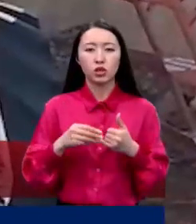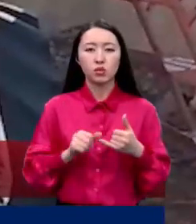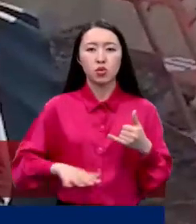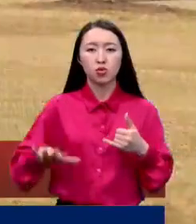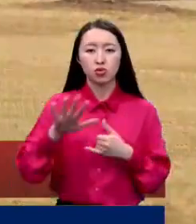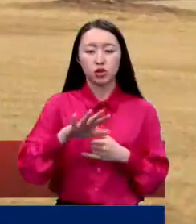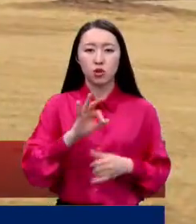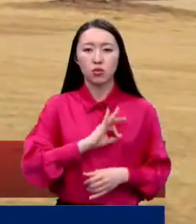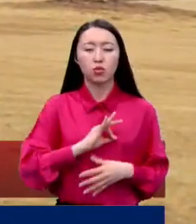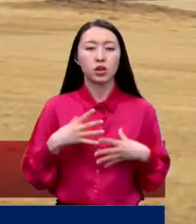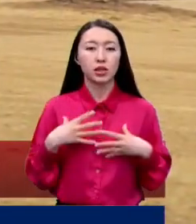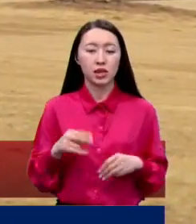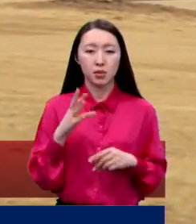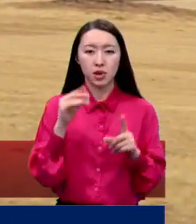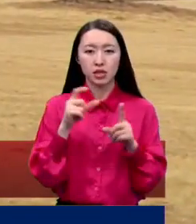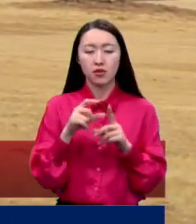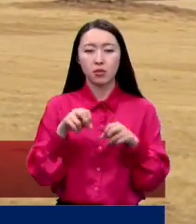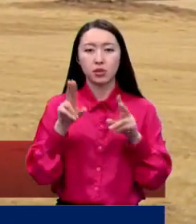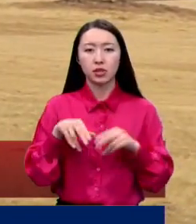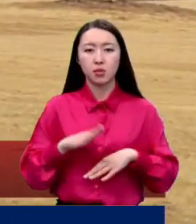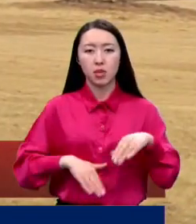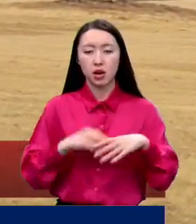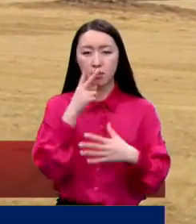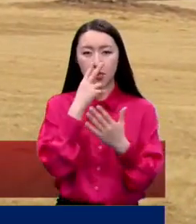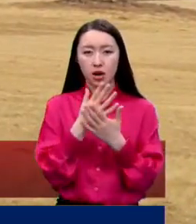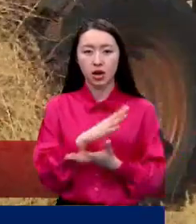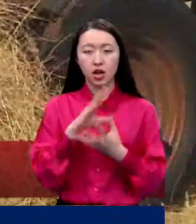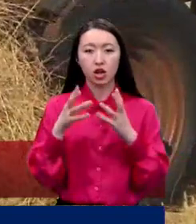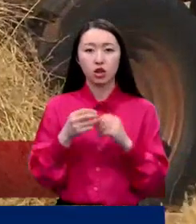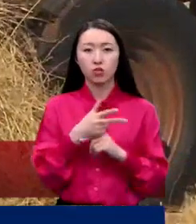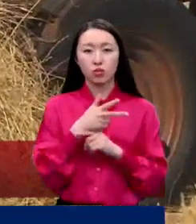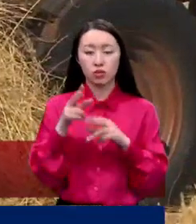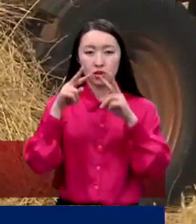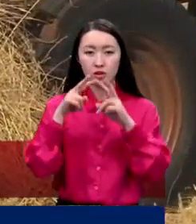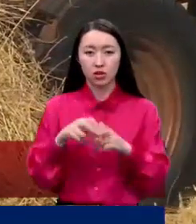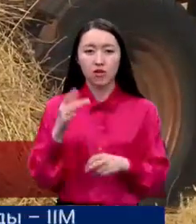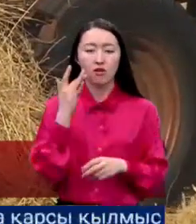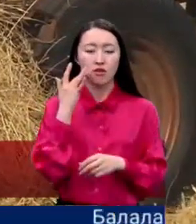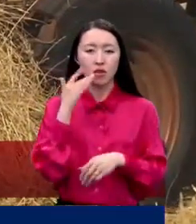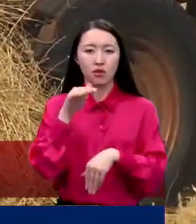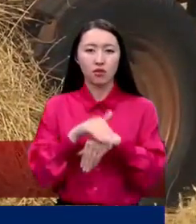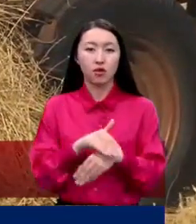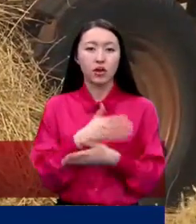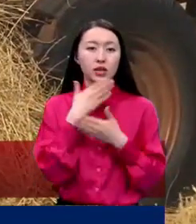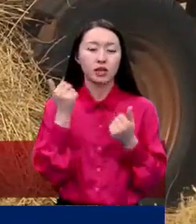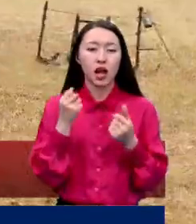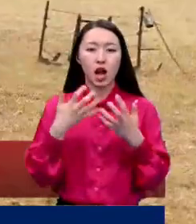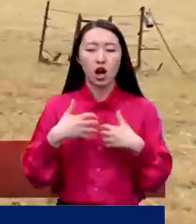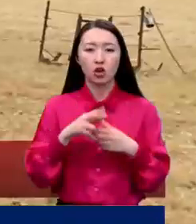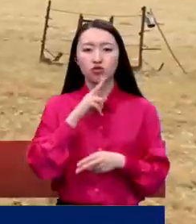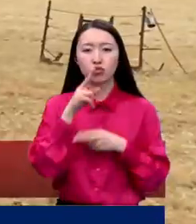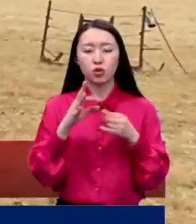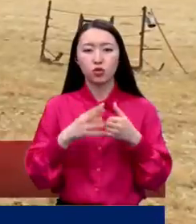участки. По словам специалистов, практика показывает, результаты космомониторинга не всегда достоверны, а количество жалоб по